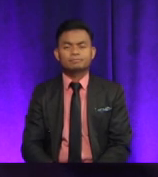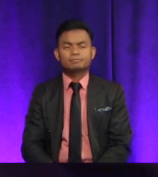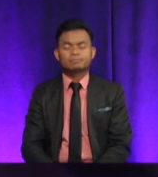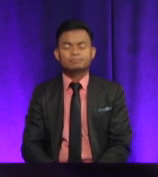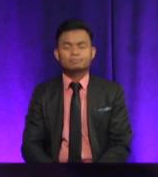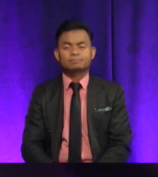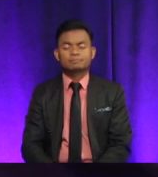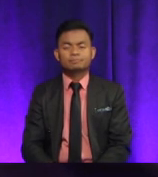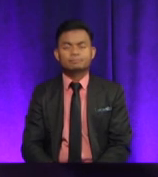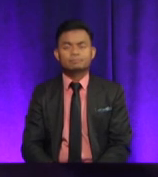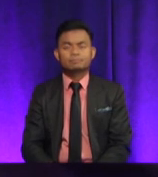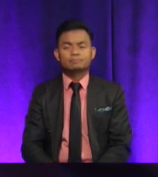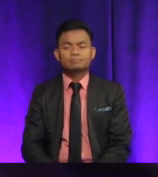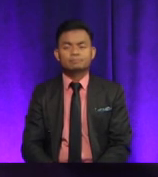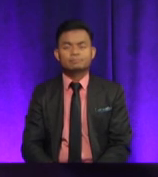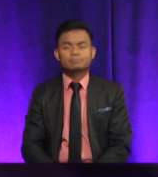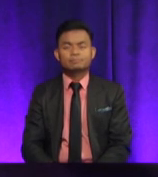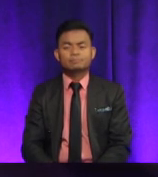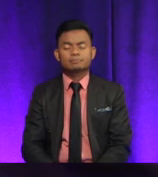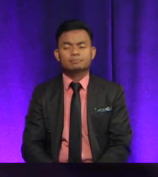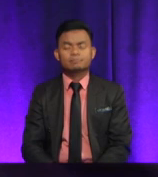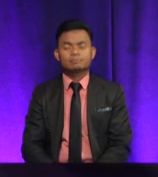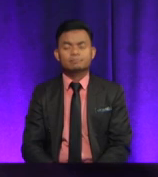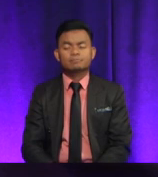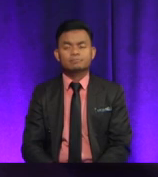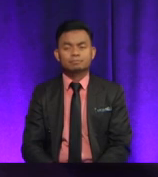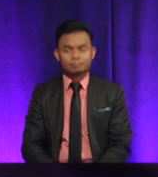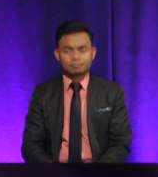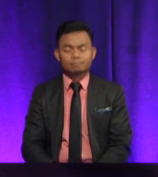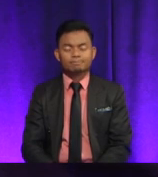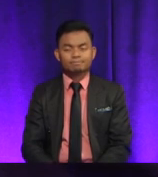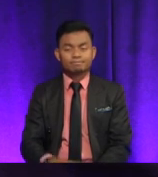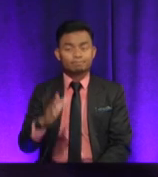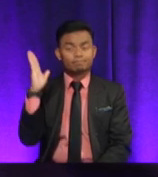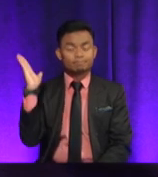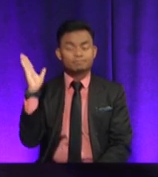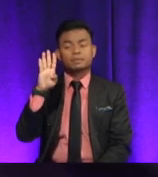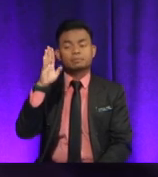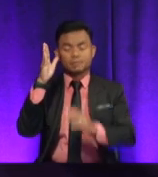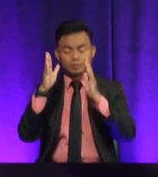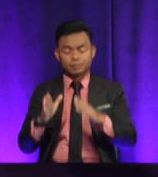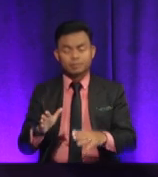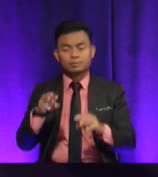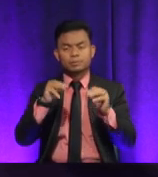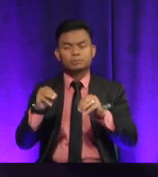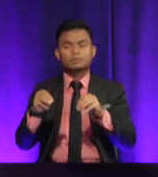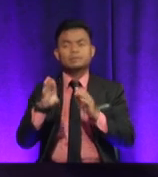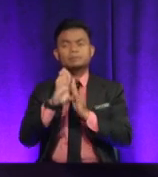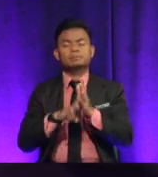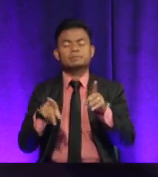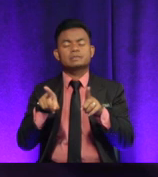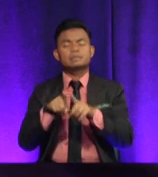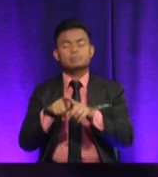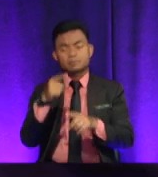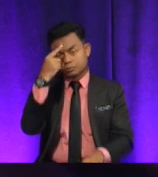Aliya dan kita ada juga zairin pada petang ini bersama-sama dengan Cikgu Syam dan juga Mira untuk kita